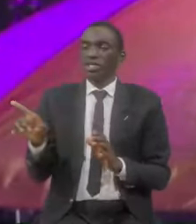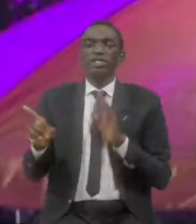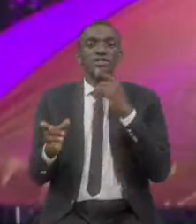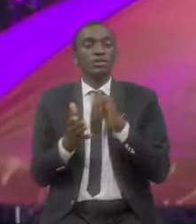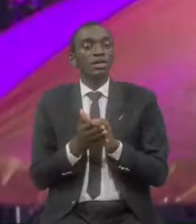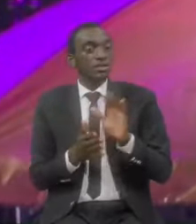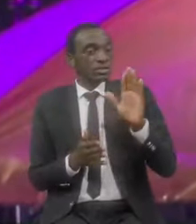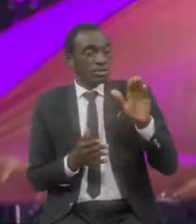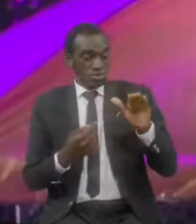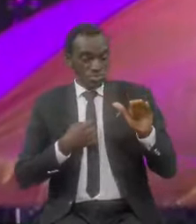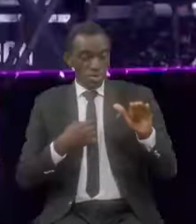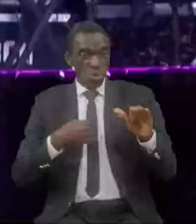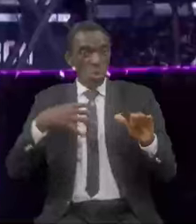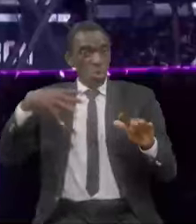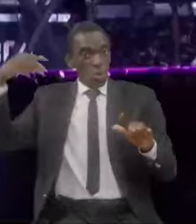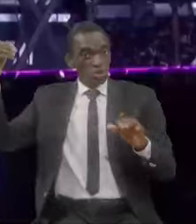que je vais au calvaire.